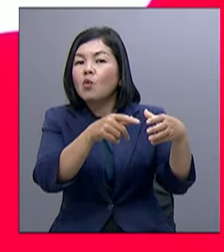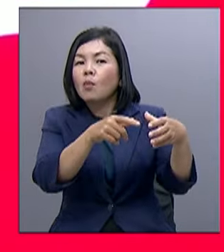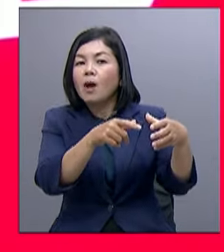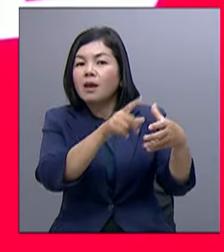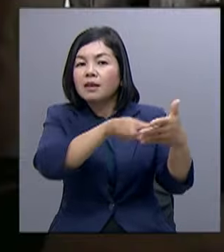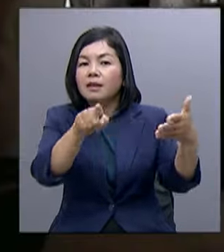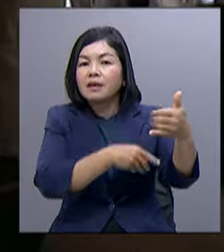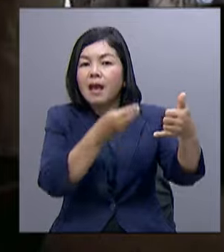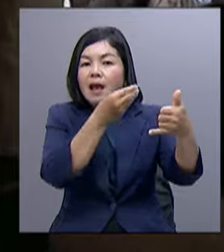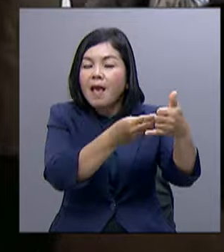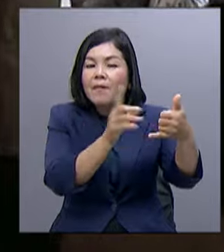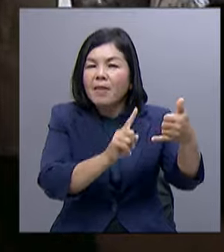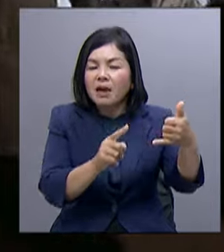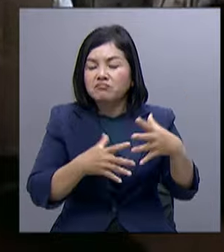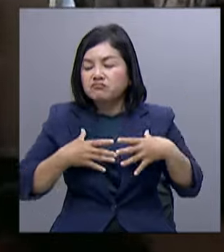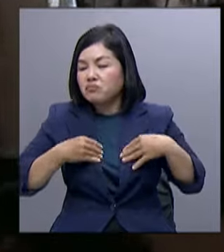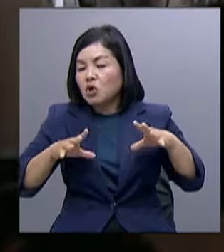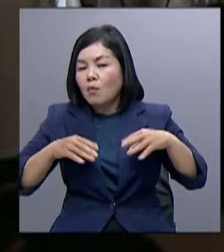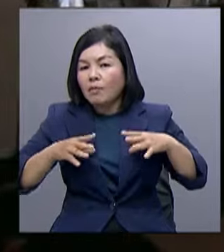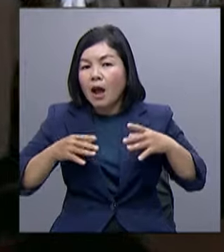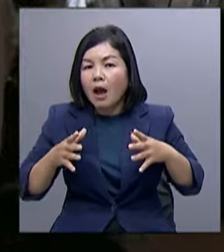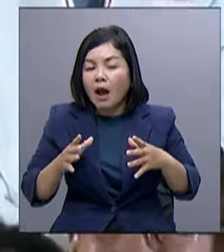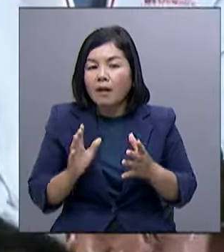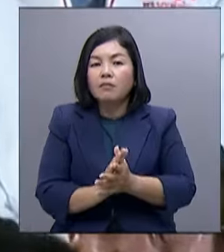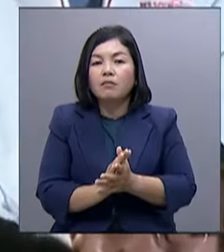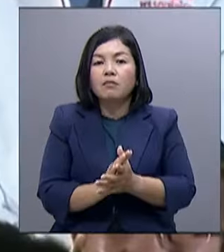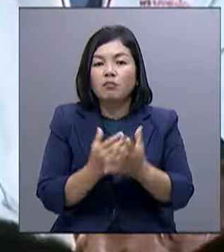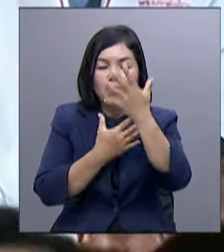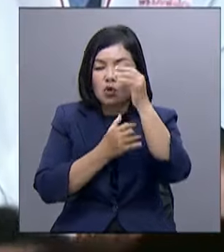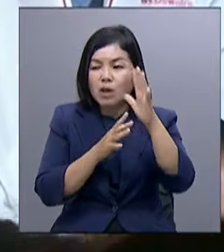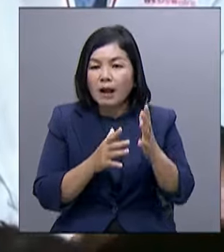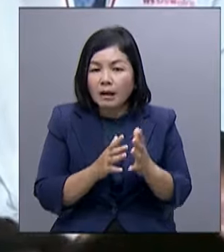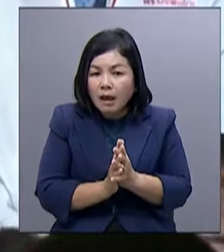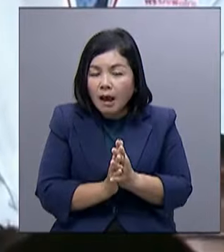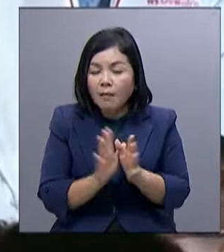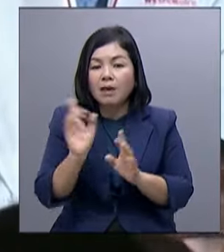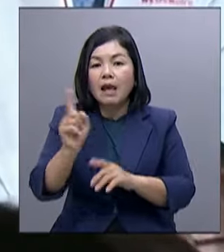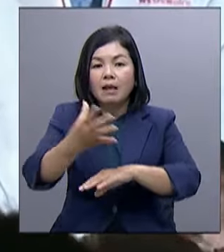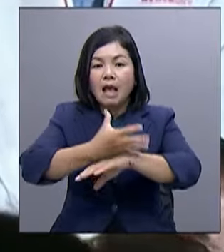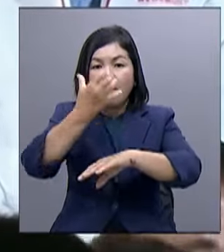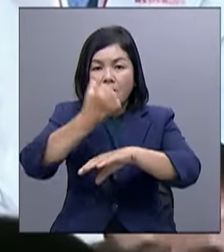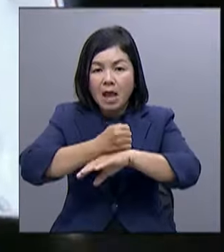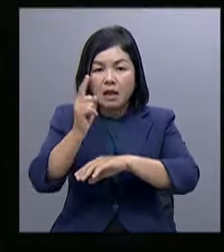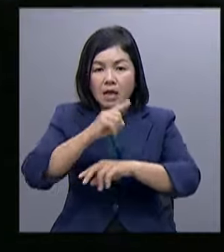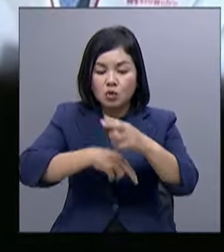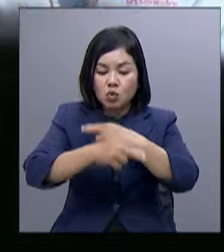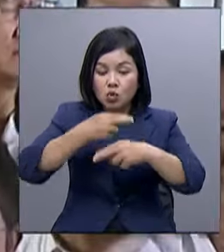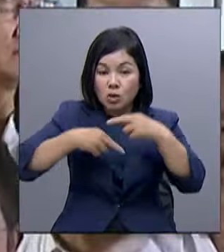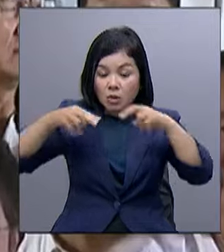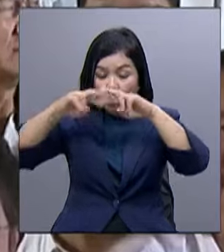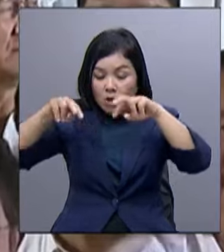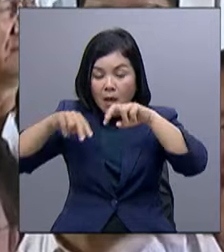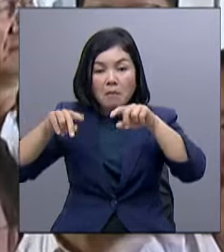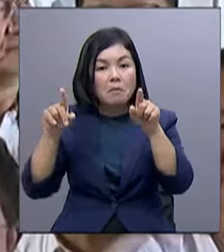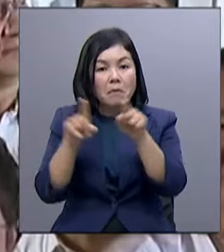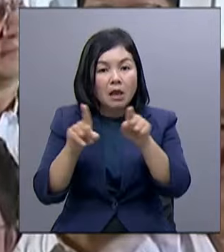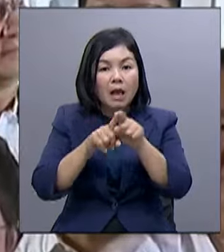นายกก็หล่นไปแล้วล่าสุดยังมีดัชนีความเชื่อมั่นการเมืองโดยสวนดุสิตโพปรากฏว่าก็ลดลงจากเดือน